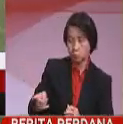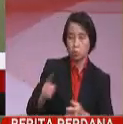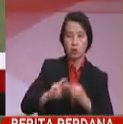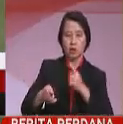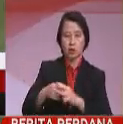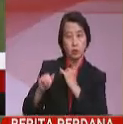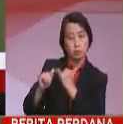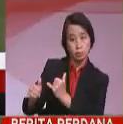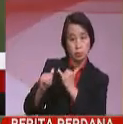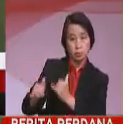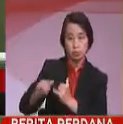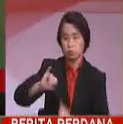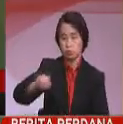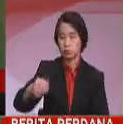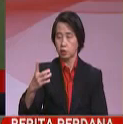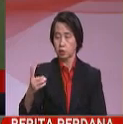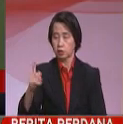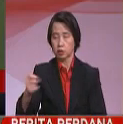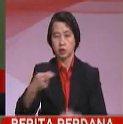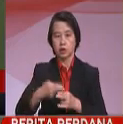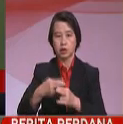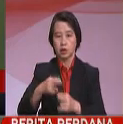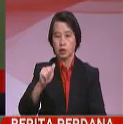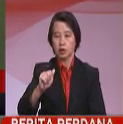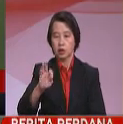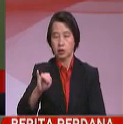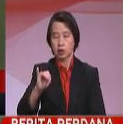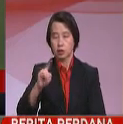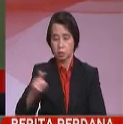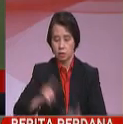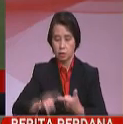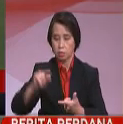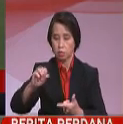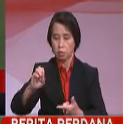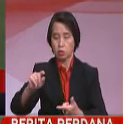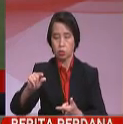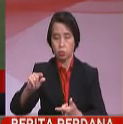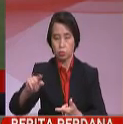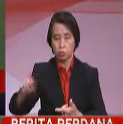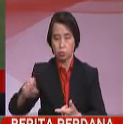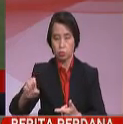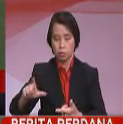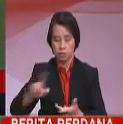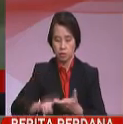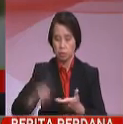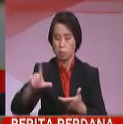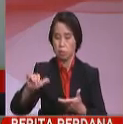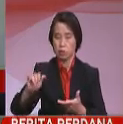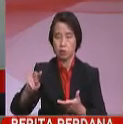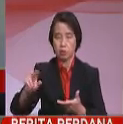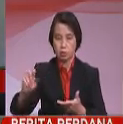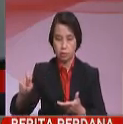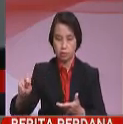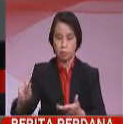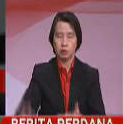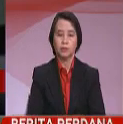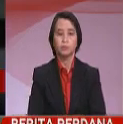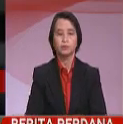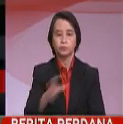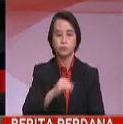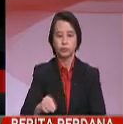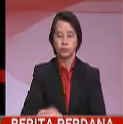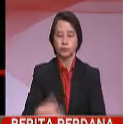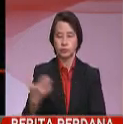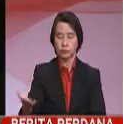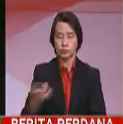rakan sepasukannya di JDT iaitu Afiq Fazail, Gonzalo Cabrera dan Leandro Velasquez. Selain